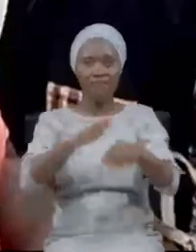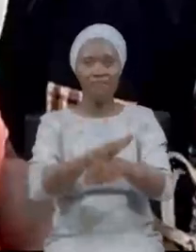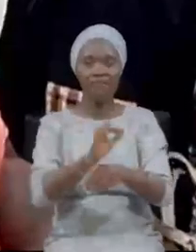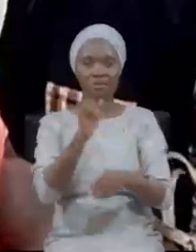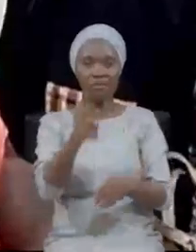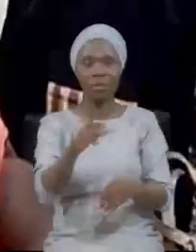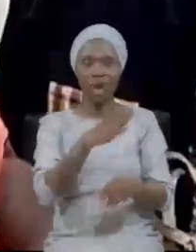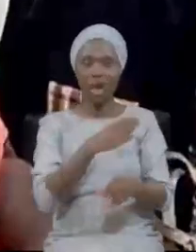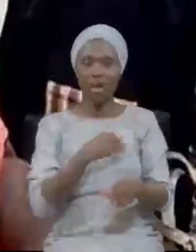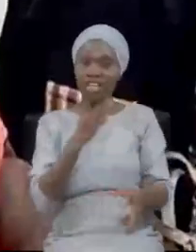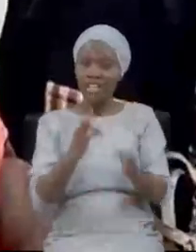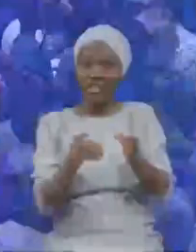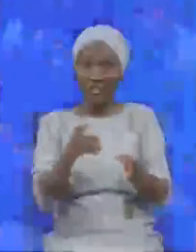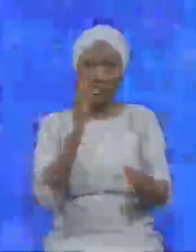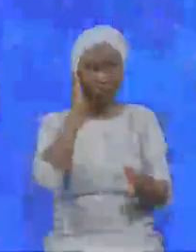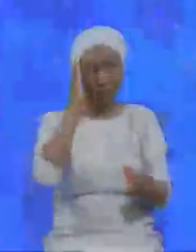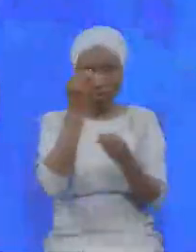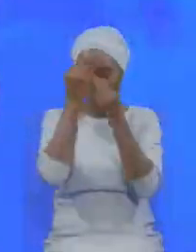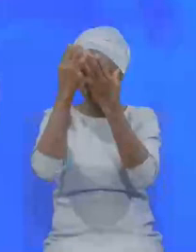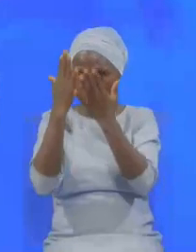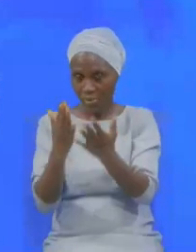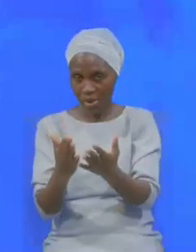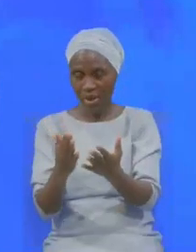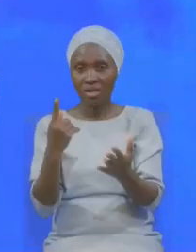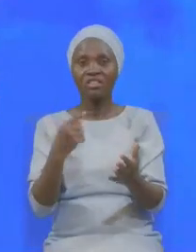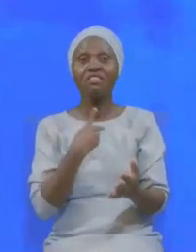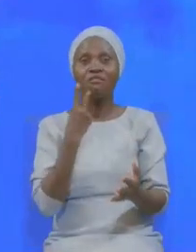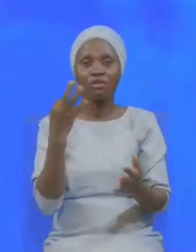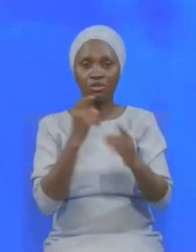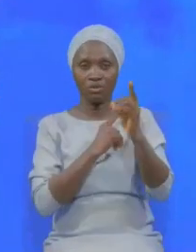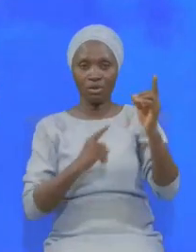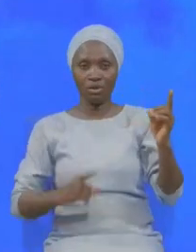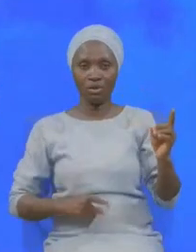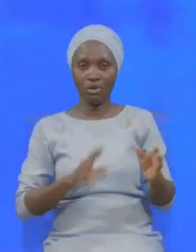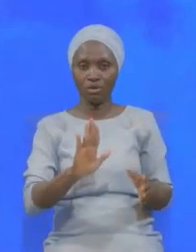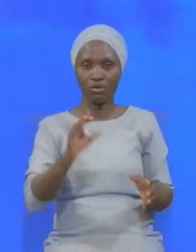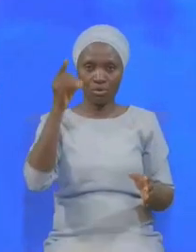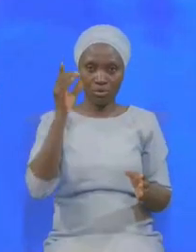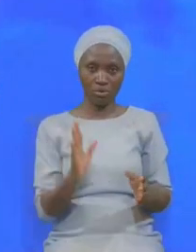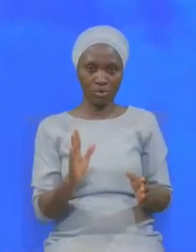toi et qui seront ton partage lorsque tu obéiras à la voix de l'Éternel, ton Dieu.